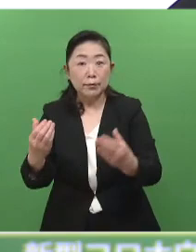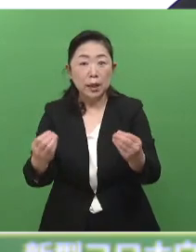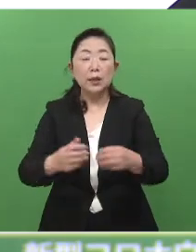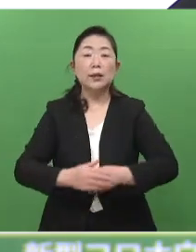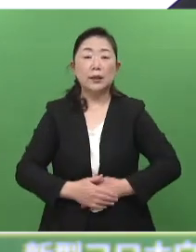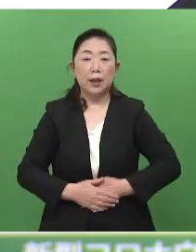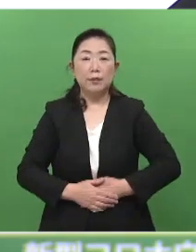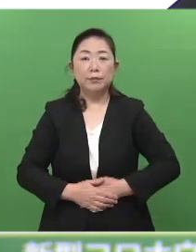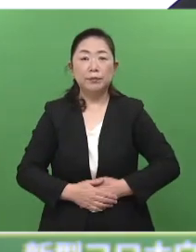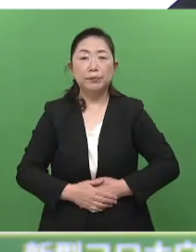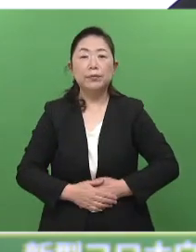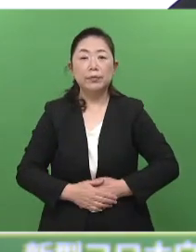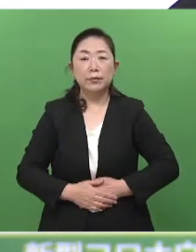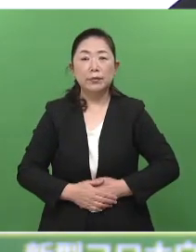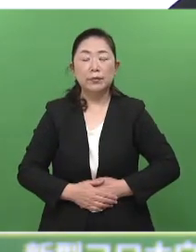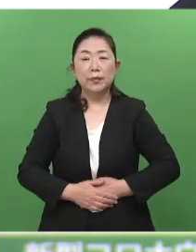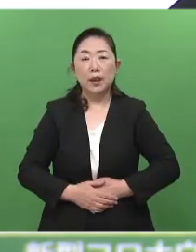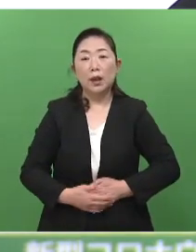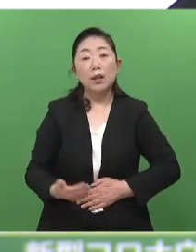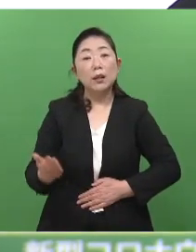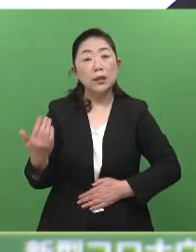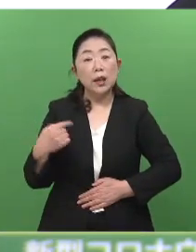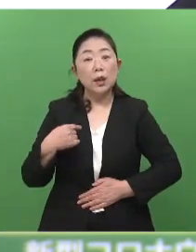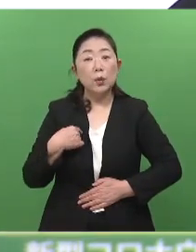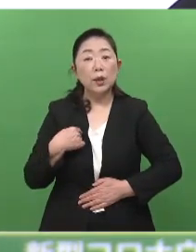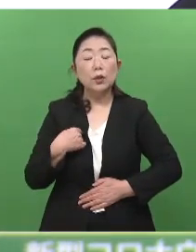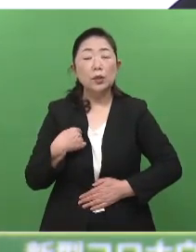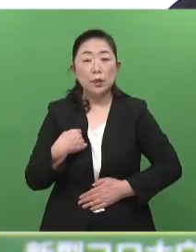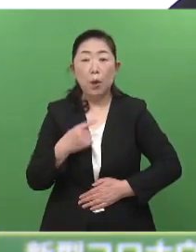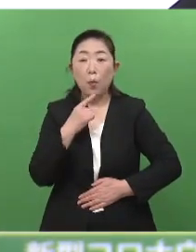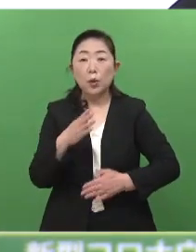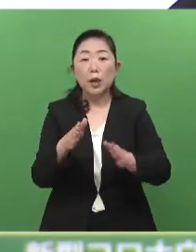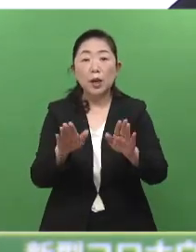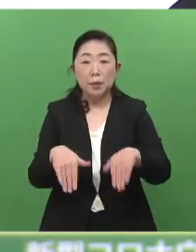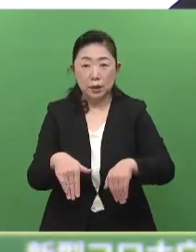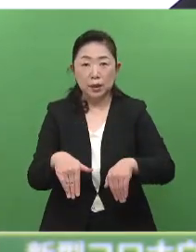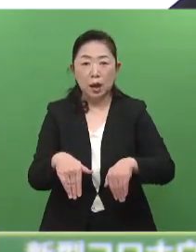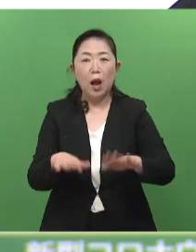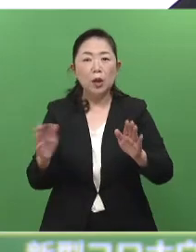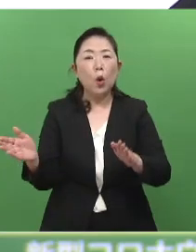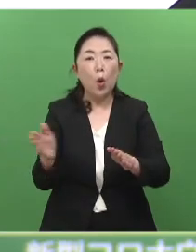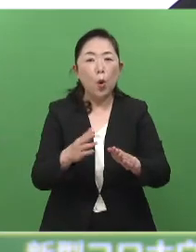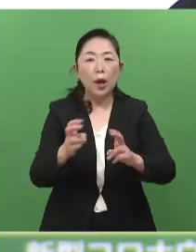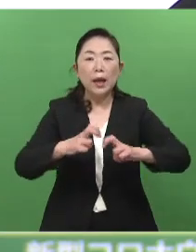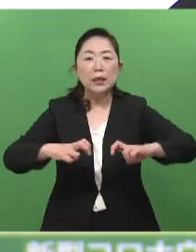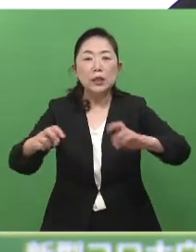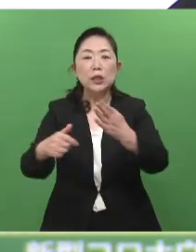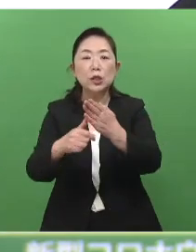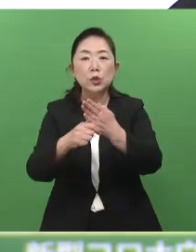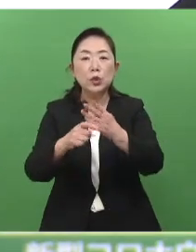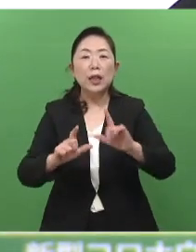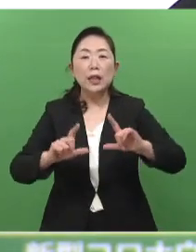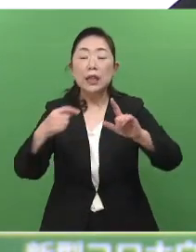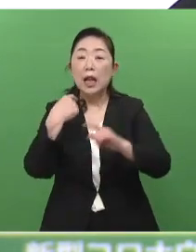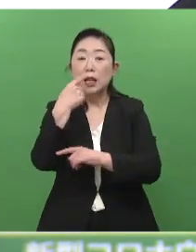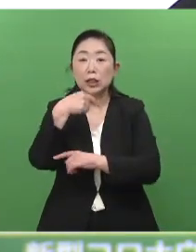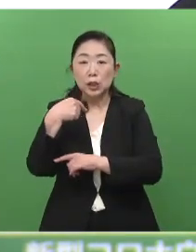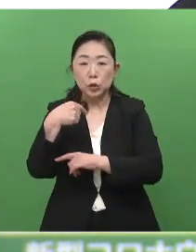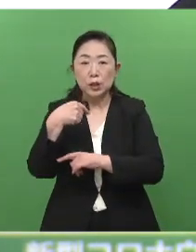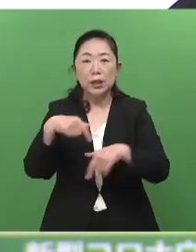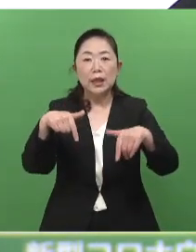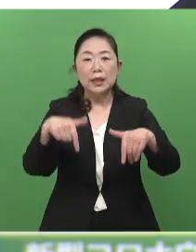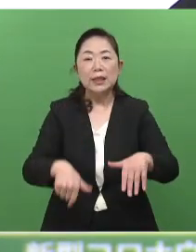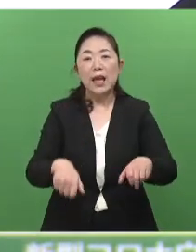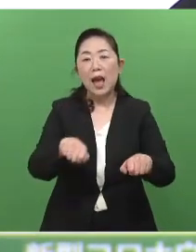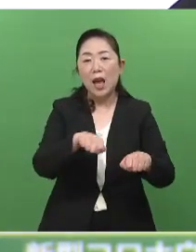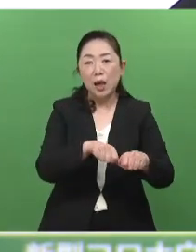ど冒頭のところで私自身からお伝えしたように、また今日から新宿駅の東口、西武新宿